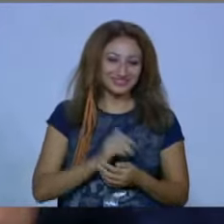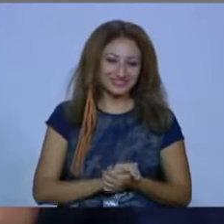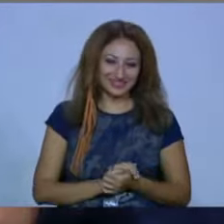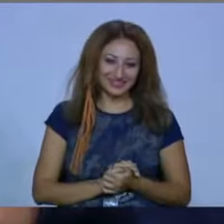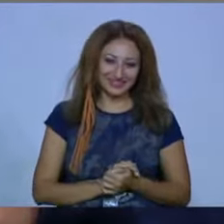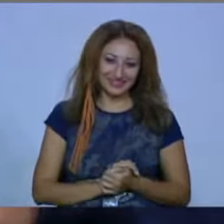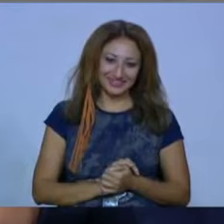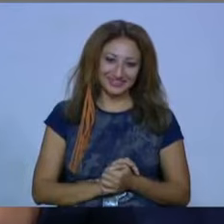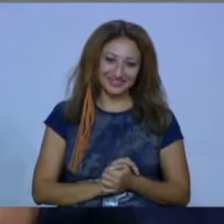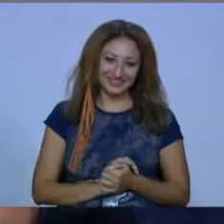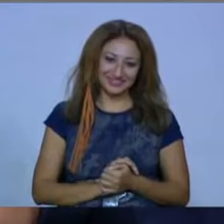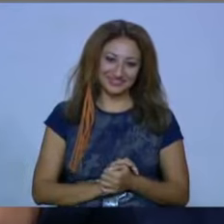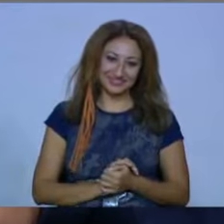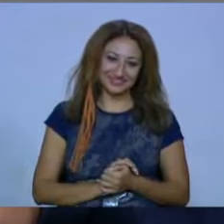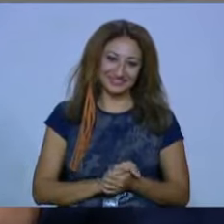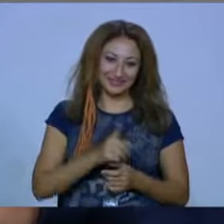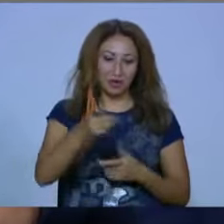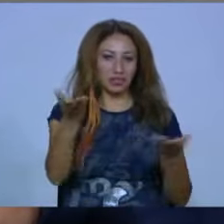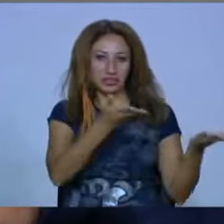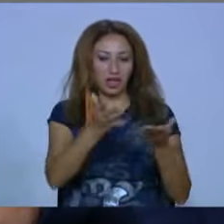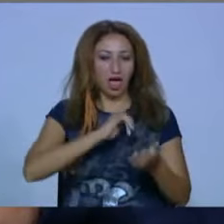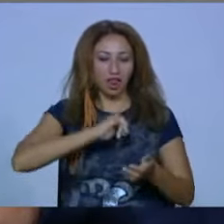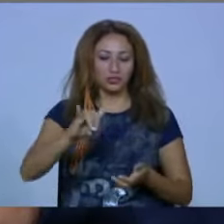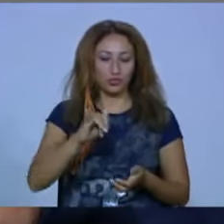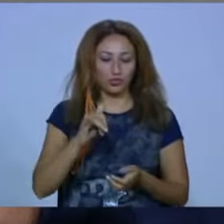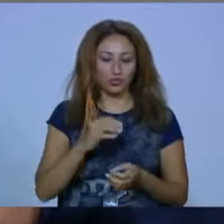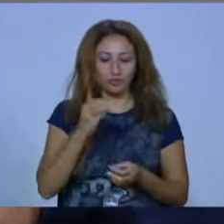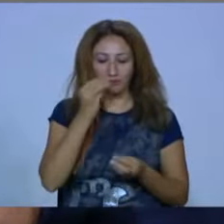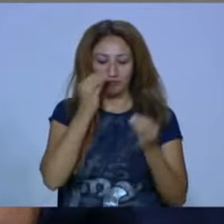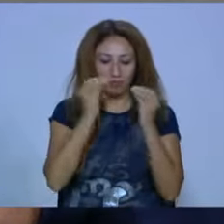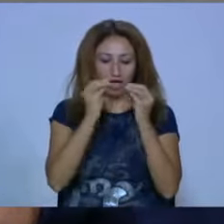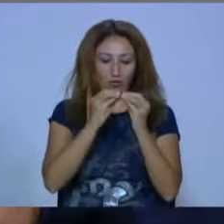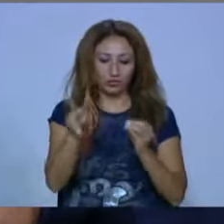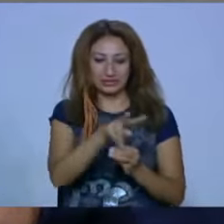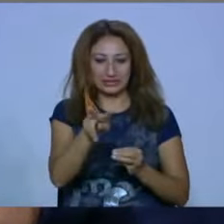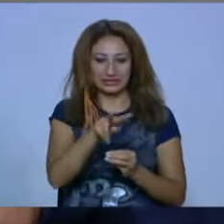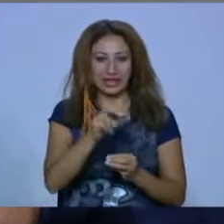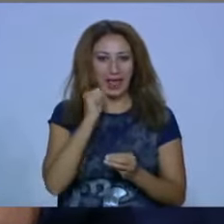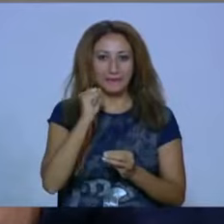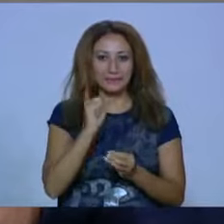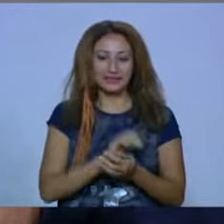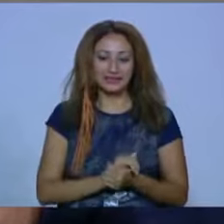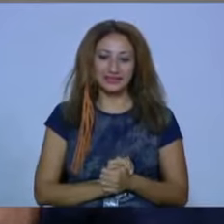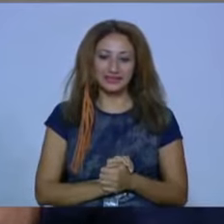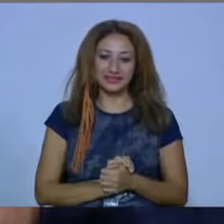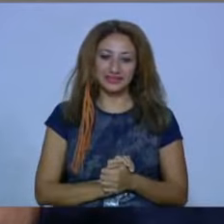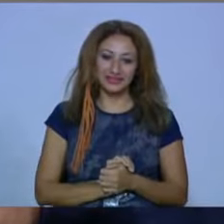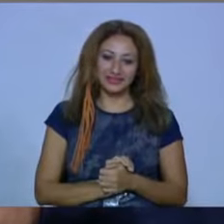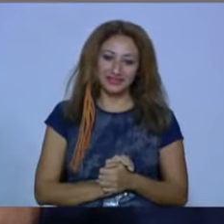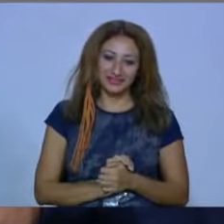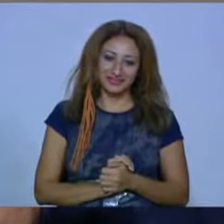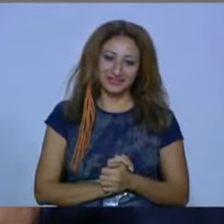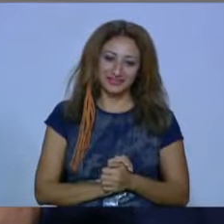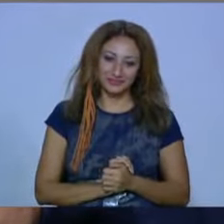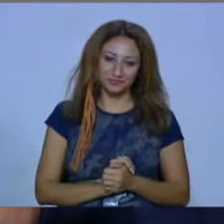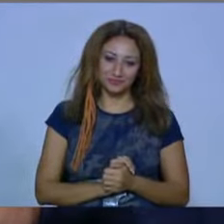مرسي العقل كله، هو كان اكتر واحد بيعرف يتعامل معاه. لما كان علاء المساله بقى بتزيد عنده